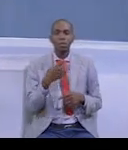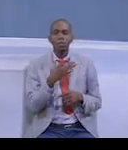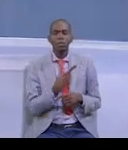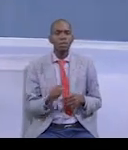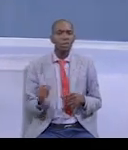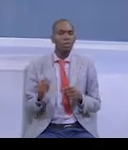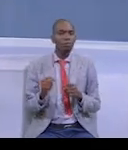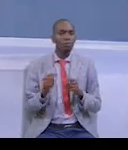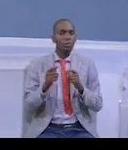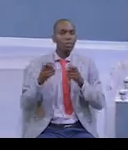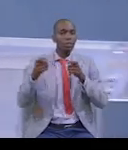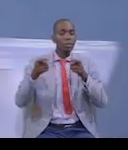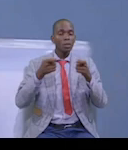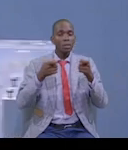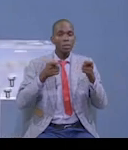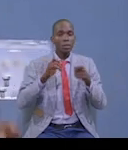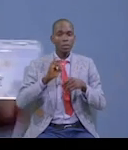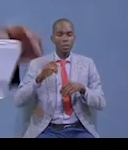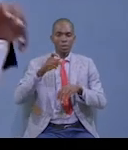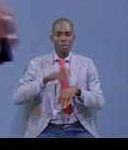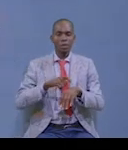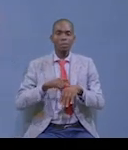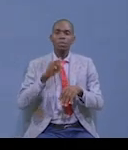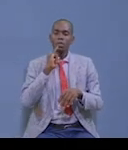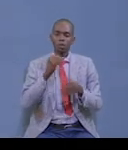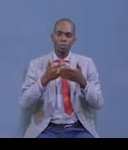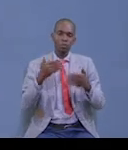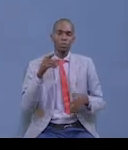of you. ఎదిగే సమయం మీ ముందుంది.